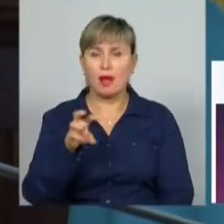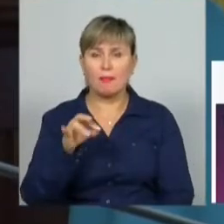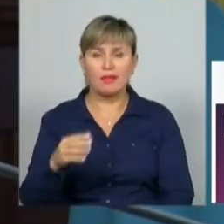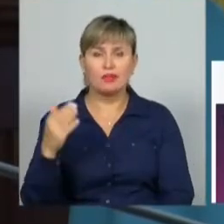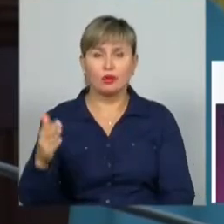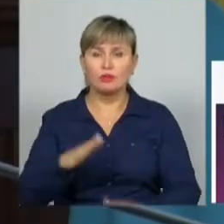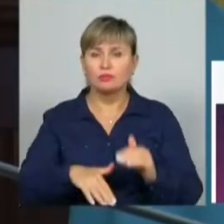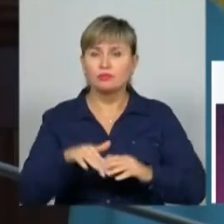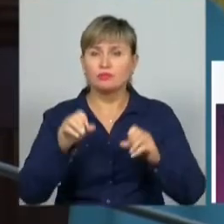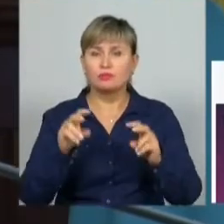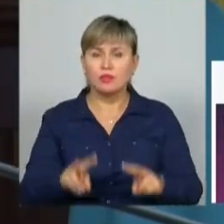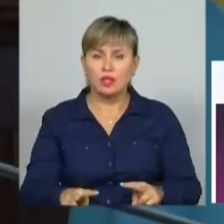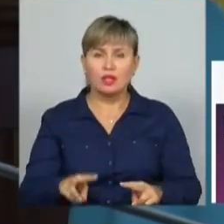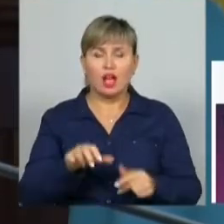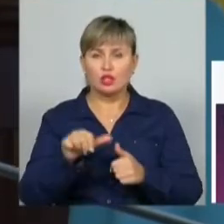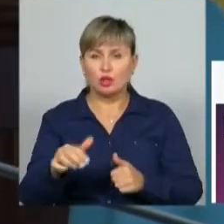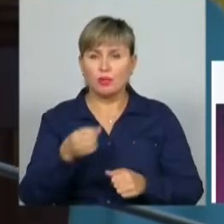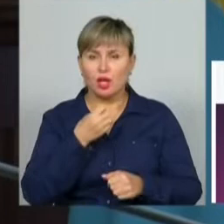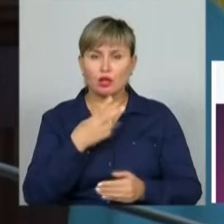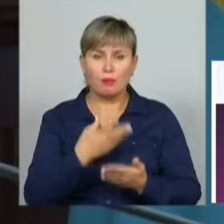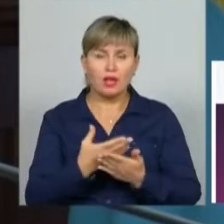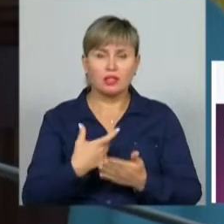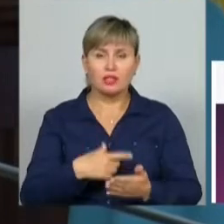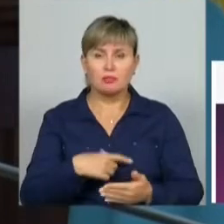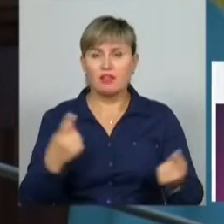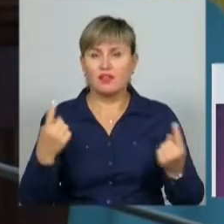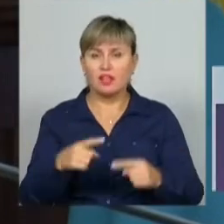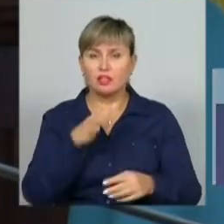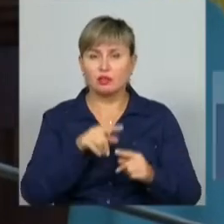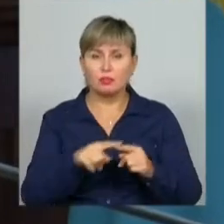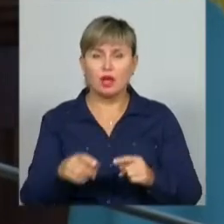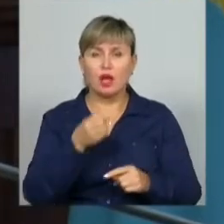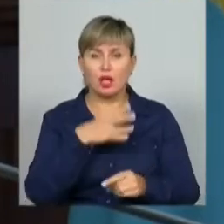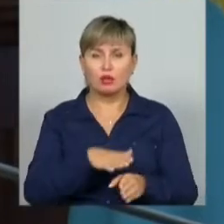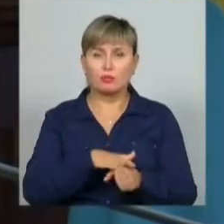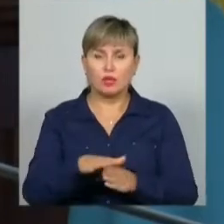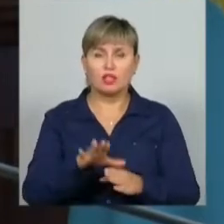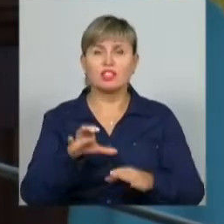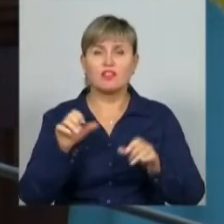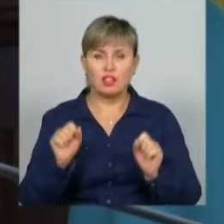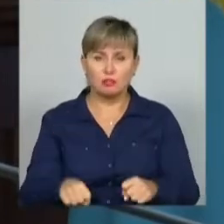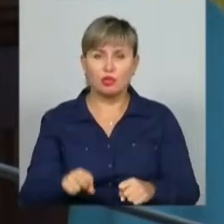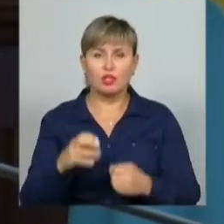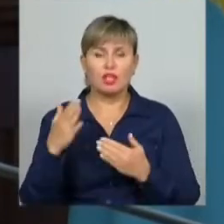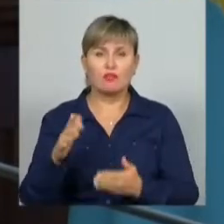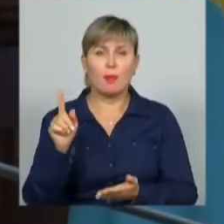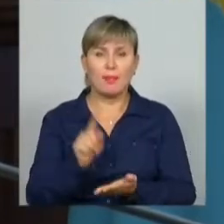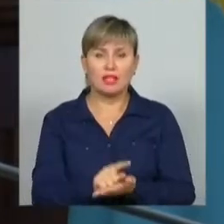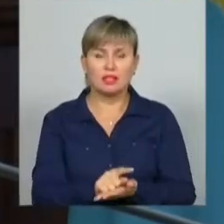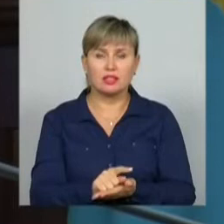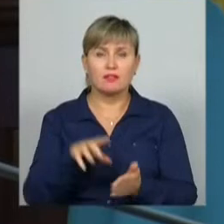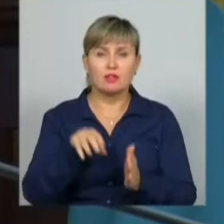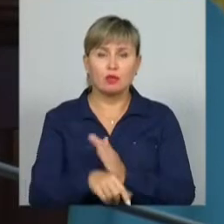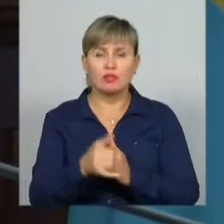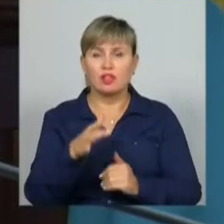квалифицированный специалист особенно хорошо показал себя в кризисный период хорошо справился с возложенными на него обязанностями в том